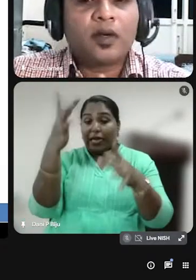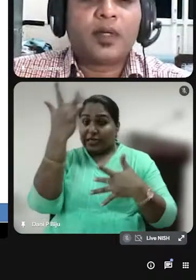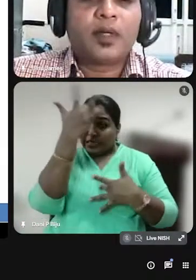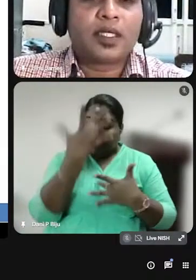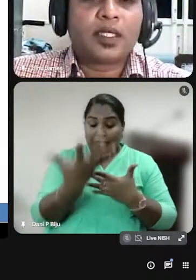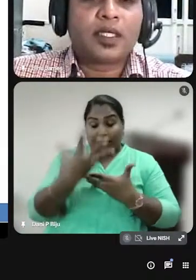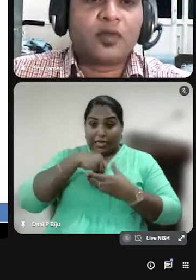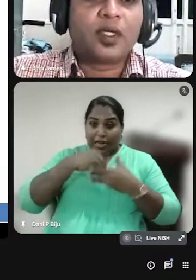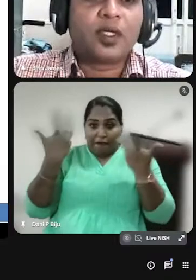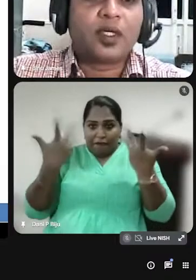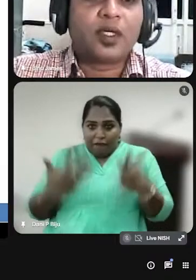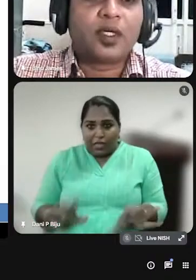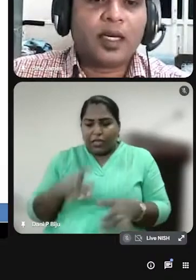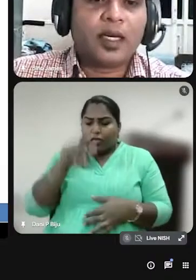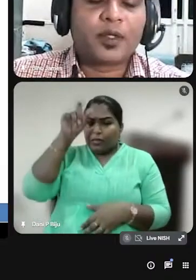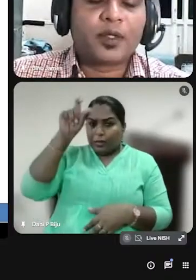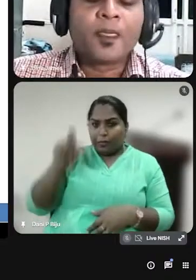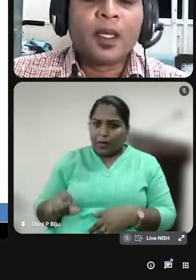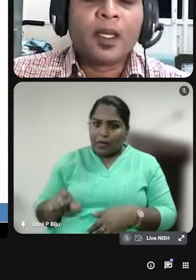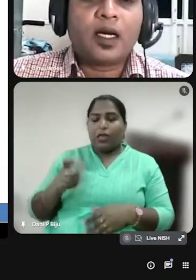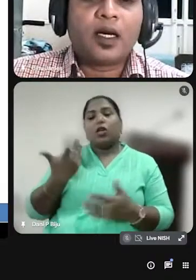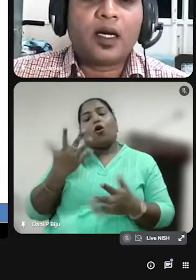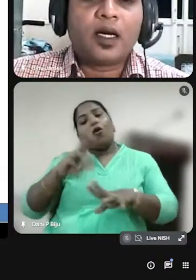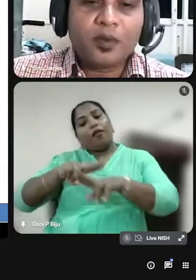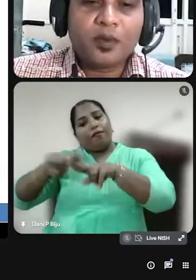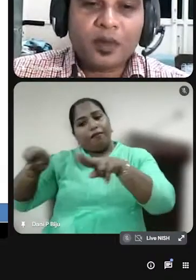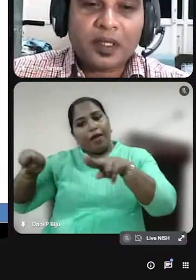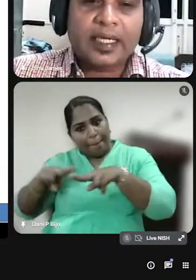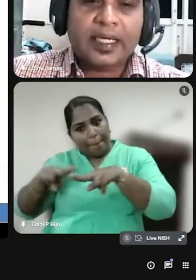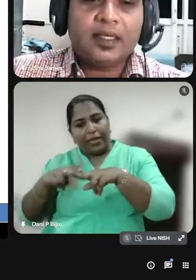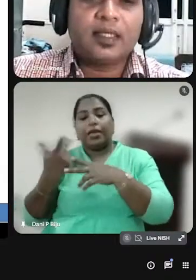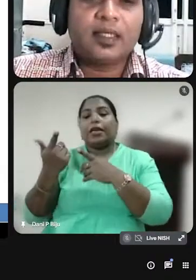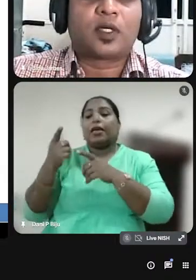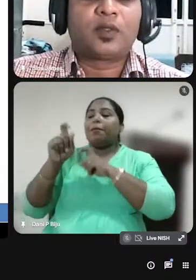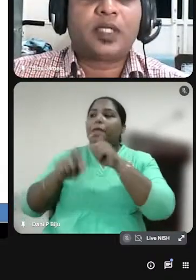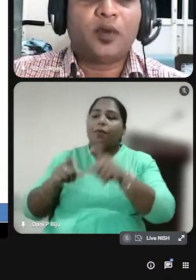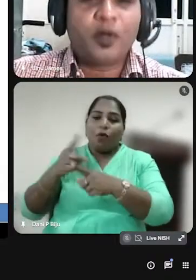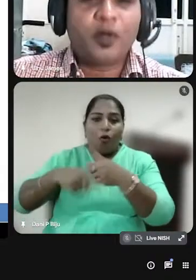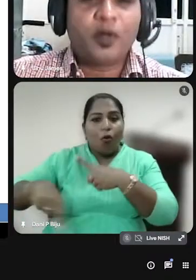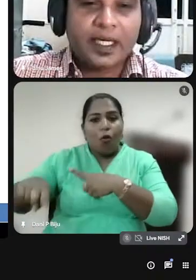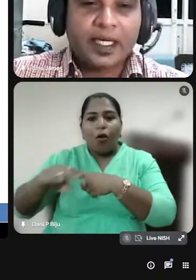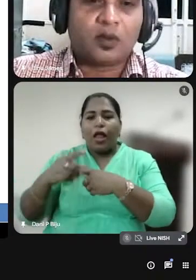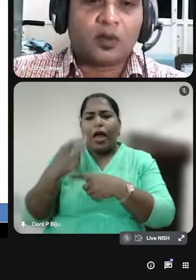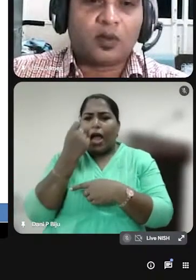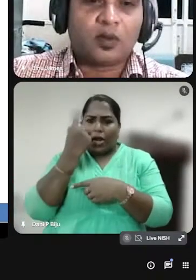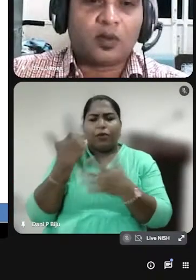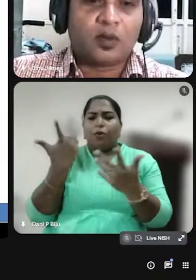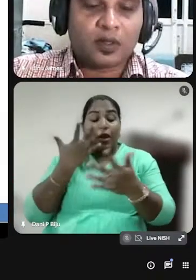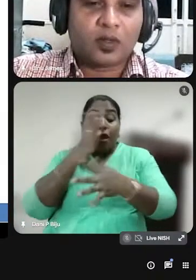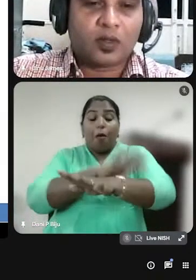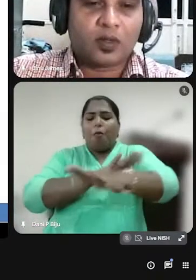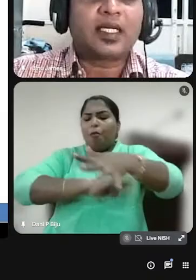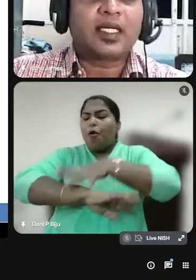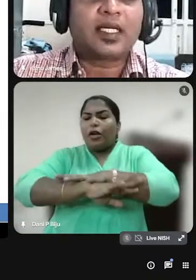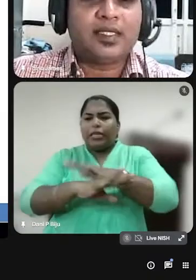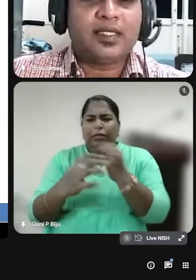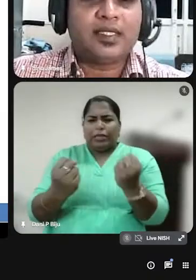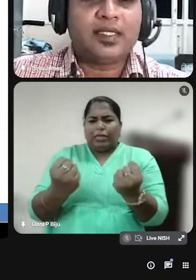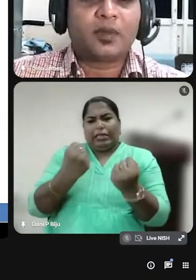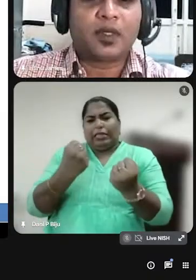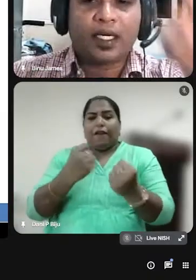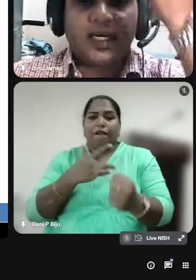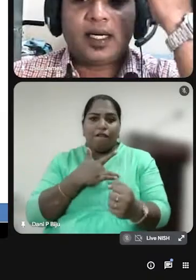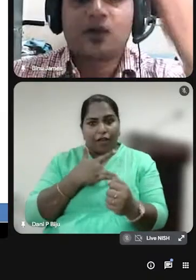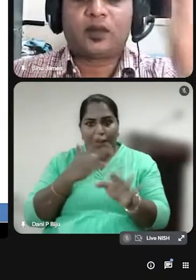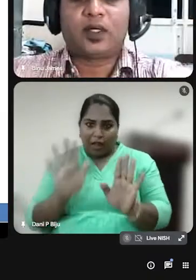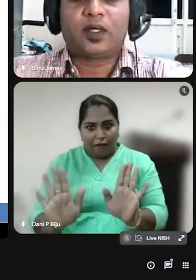അല്ലെങ്കിൽ അവരുടെ പരിസരത്തിനോ വീട്ടുകാർക്കോ ഒക്കെ അറിയാൻ പറ്റും, ഒരു ടൈറ്റ്നെസ് ഉണ്ടാവും, ശരി, ഒരു പിടുത്തം ഉണ്ടാവും, ബലം പിടുത്തം ഉണ്ടാവും. അത് അത്ര ഈസി അല്ല.